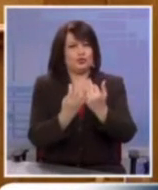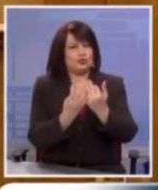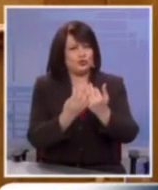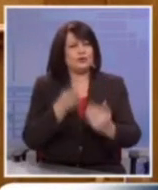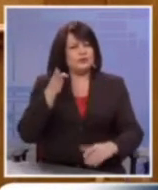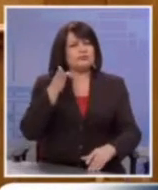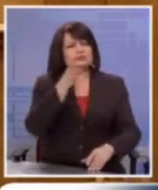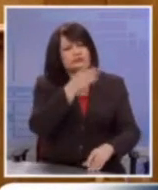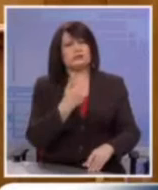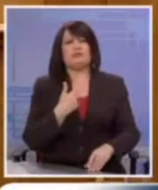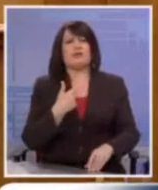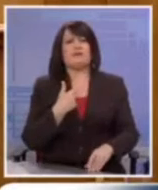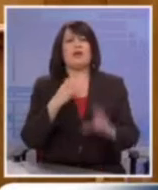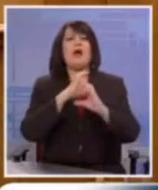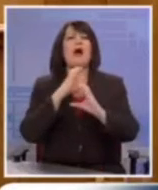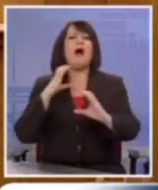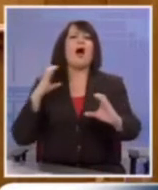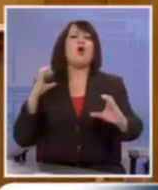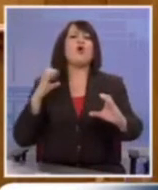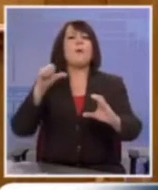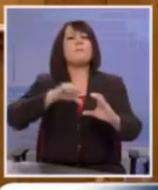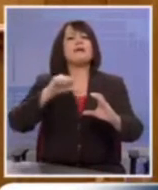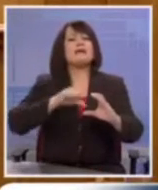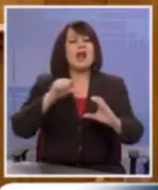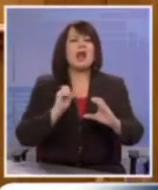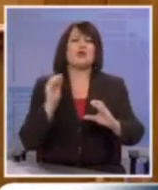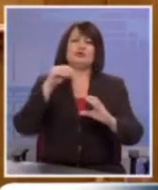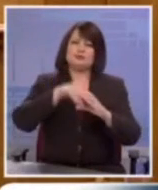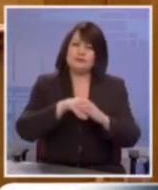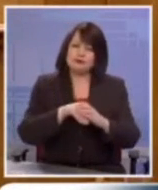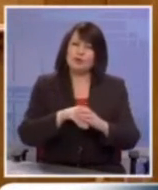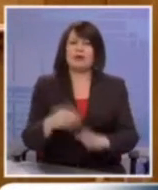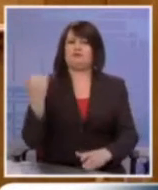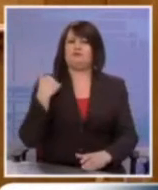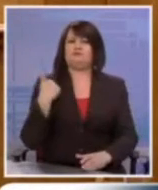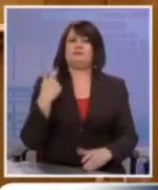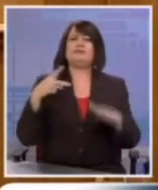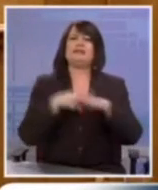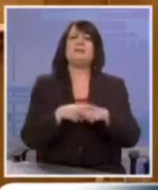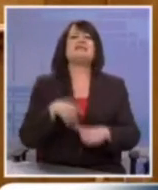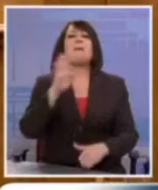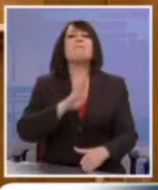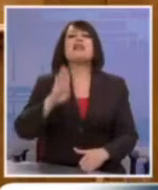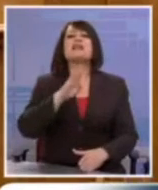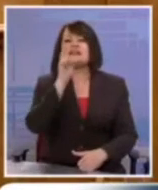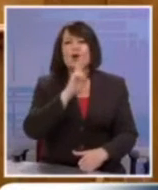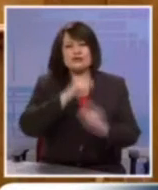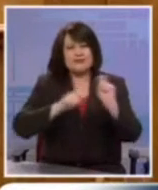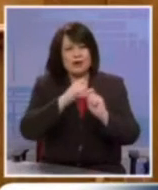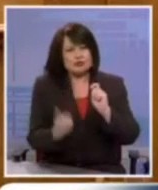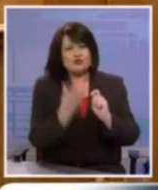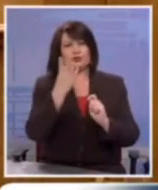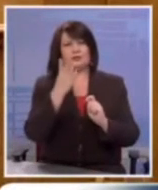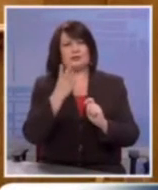οικονομικές δυνάμεις, με τον αγωγό του πετρελαίου, με τη συμμετοχή μας έχουν καλέσει στην τράπεζα των BRICS, με ένα σωρό θέματα τα